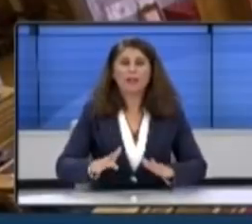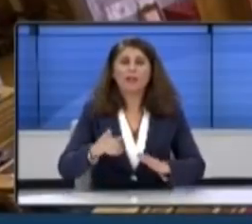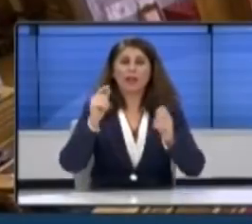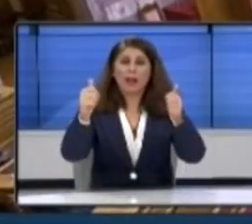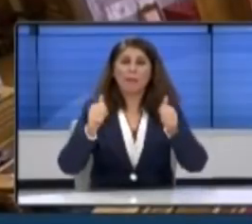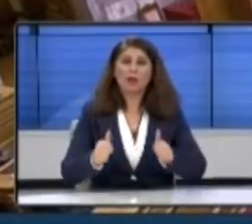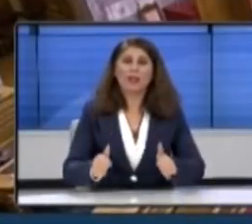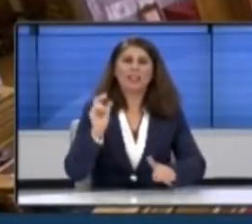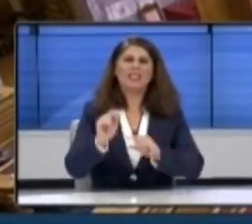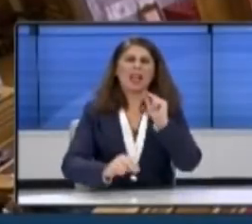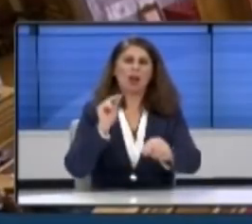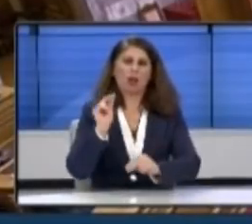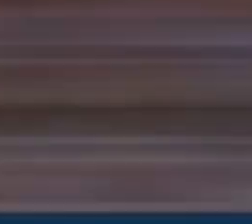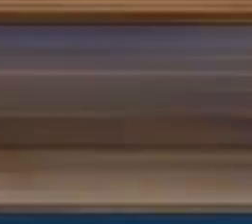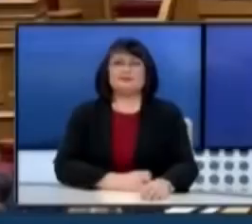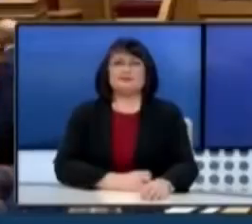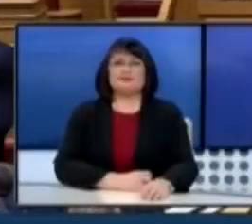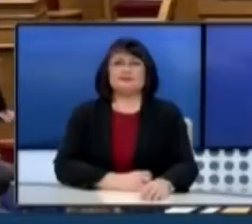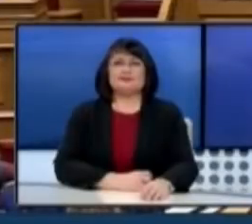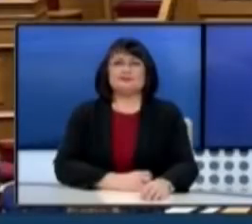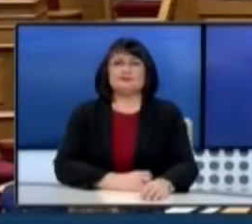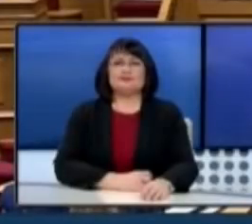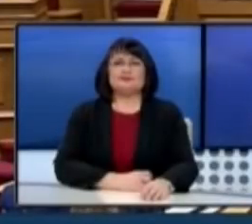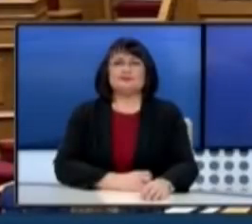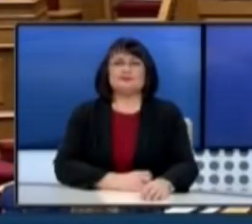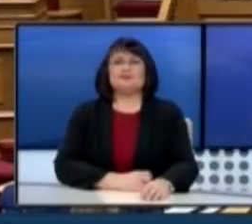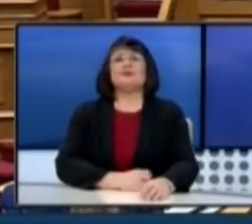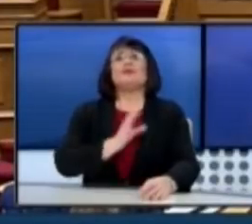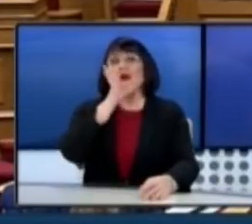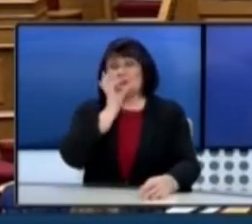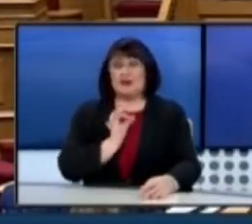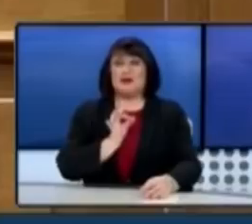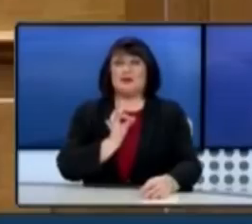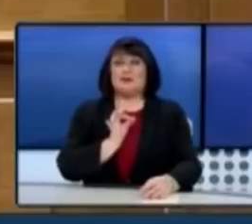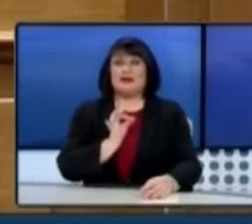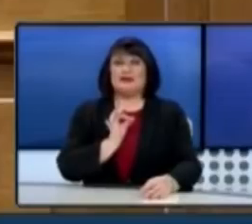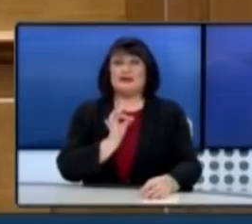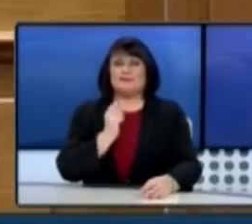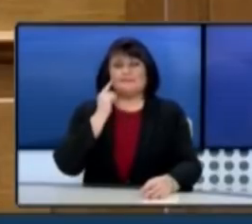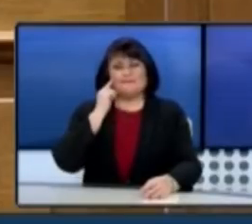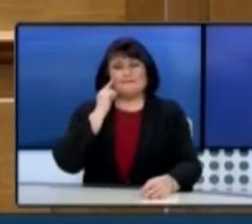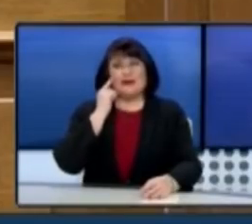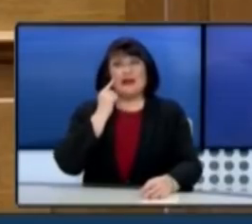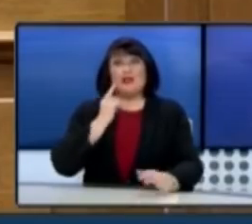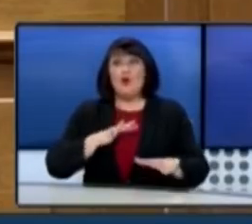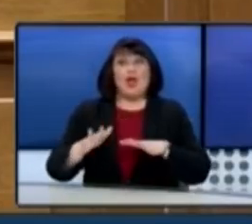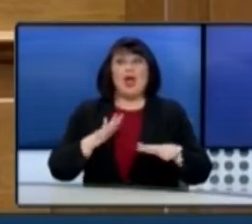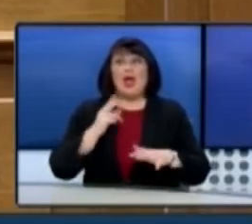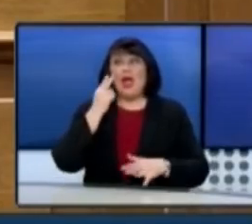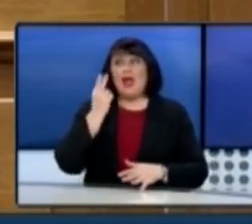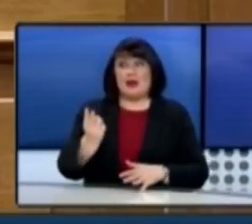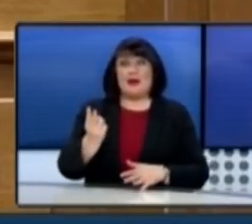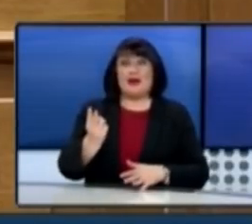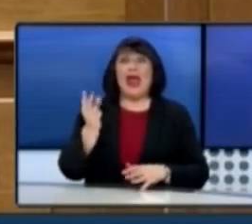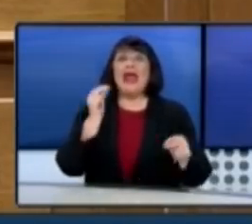να προκηρύξετε εκλογές. Θα ήταν πράγματι μεγάλος πειρασμός να προκήρυξα εκλογές σήμερα μόνο για να δω το πανικό στο βλέμμα σας